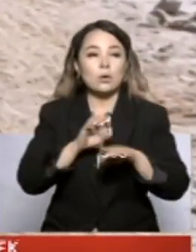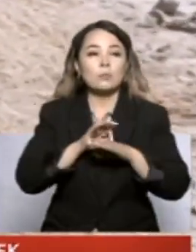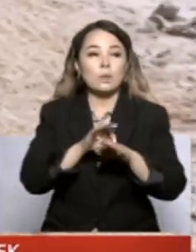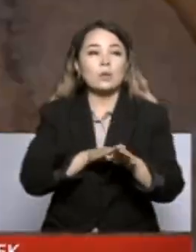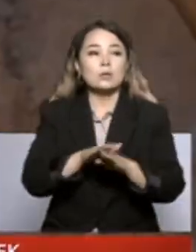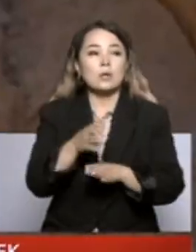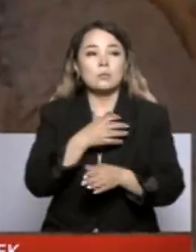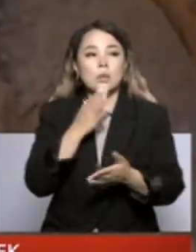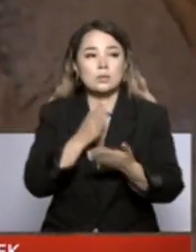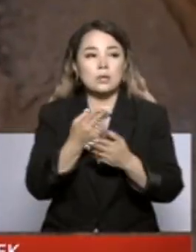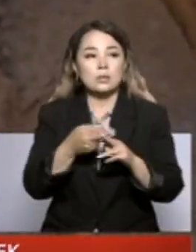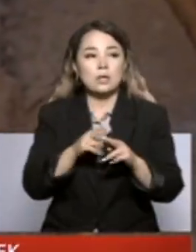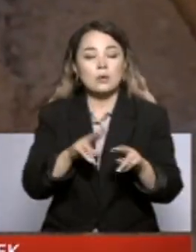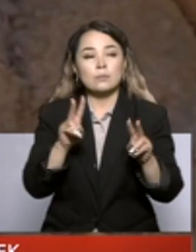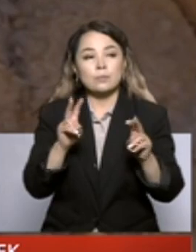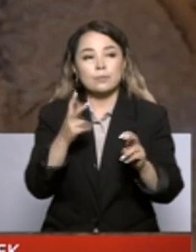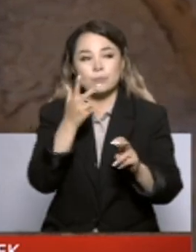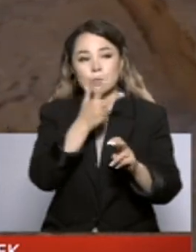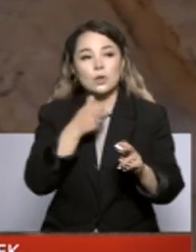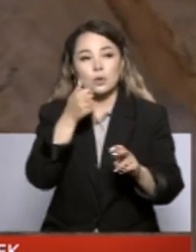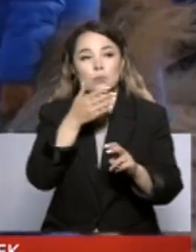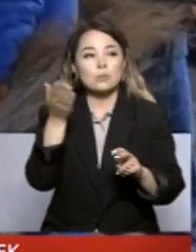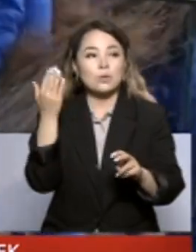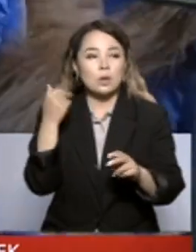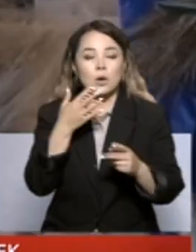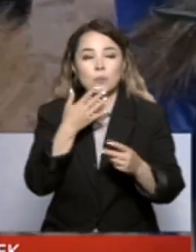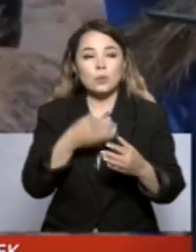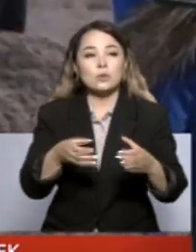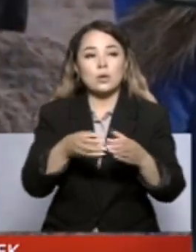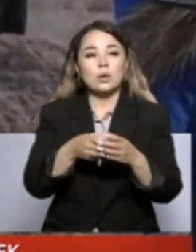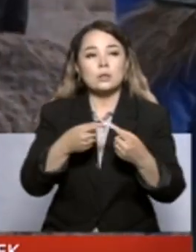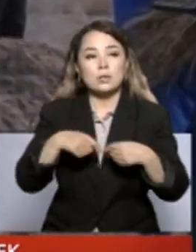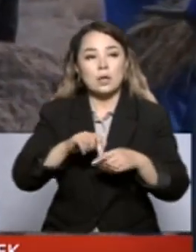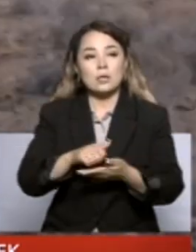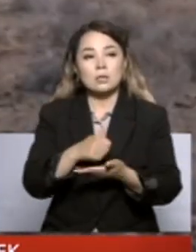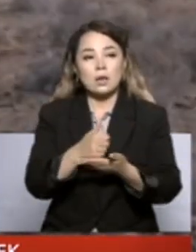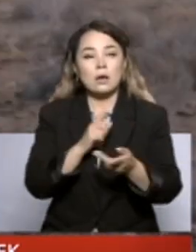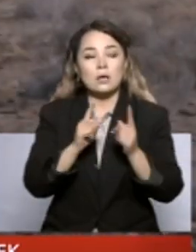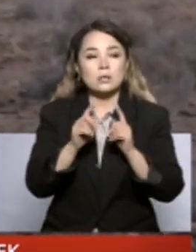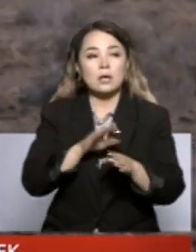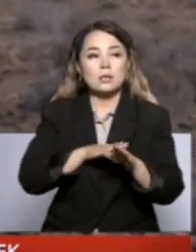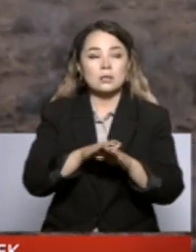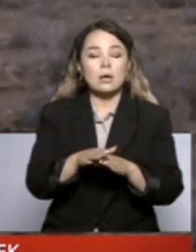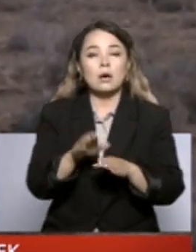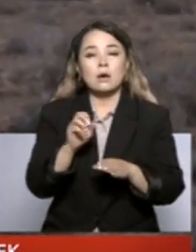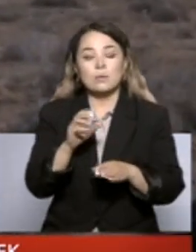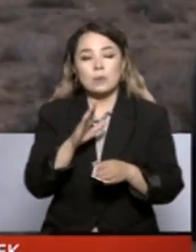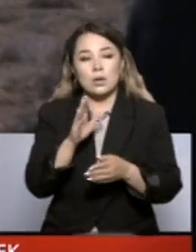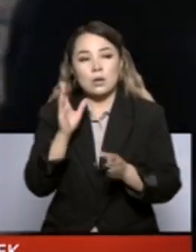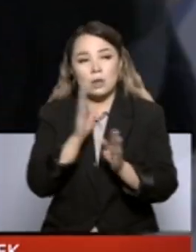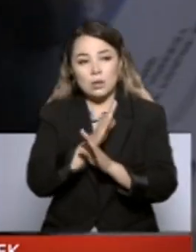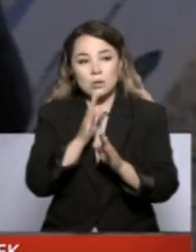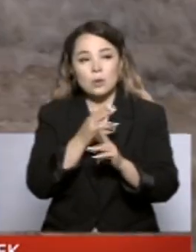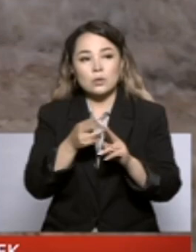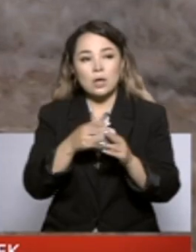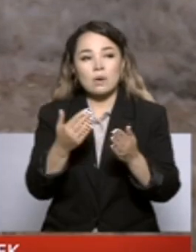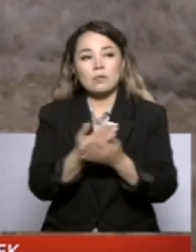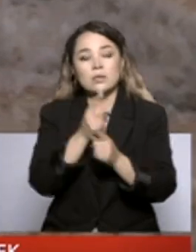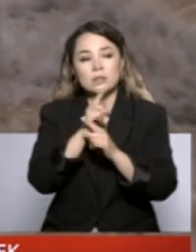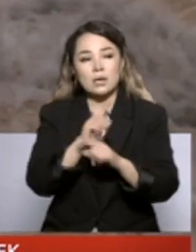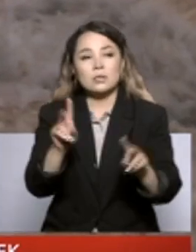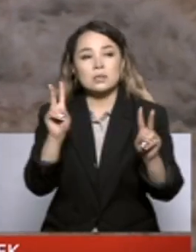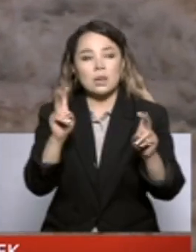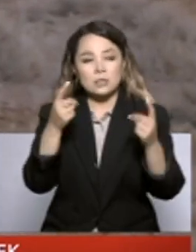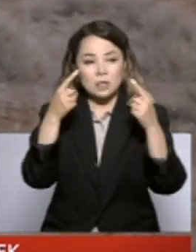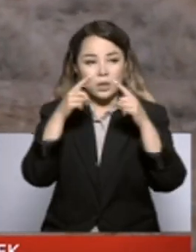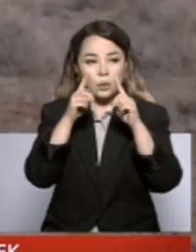орасан. Бір ғана мысал, осыдан 3 жыл бұрын Біріккен ұлттар ұйымы бас ассамблеясының сессиясында Арал өңірін экологиялық инновациялар мен технологиялар